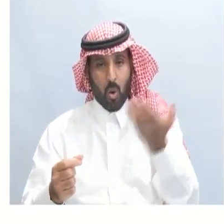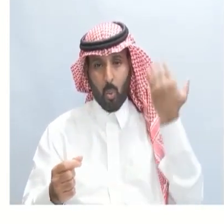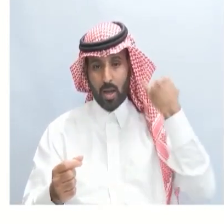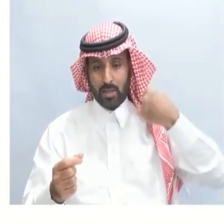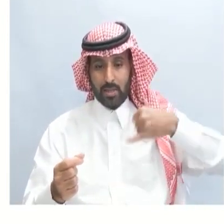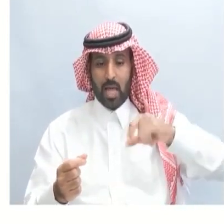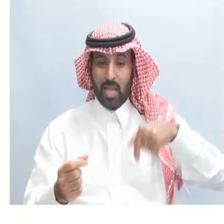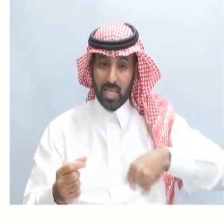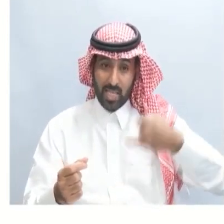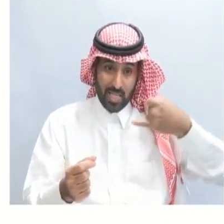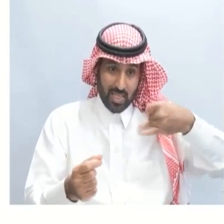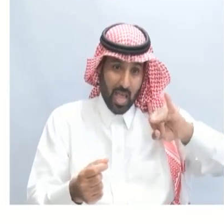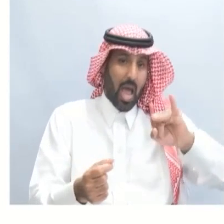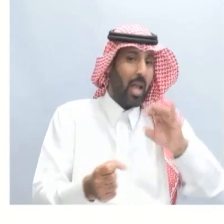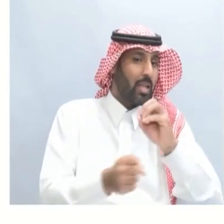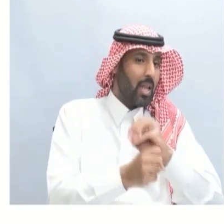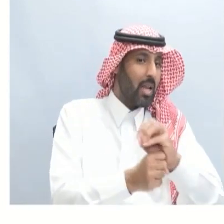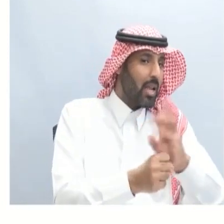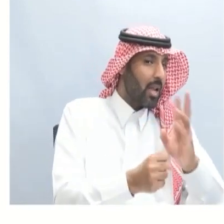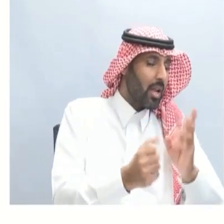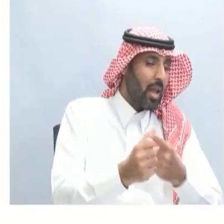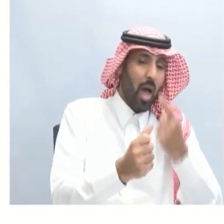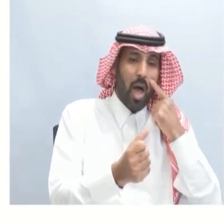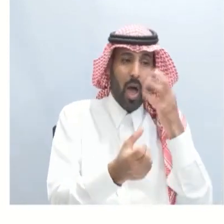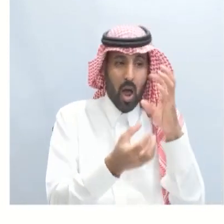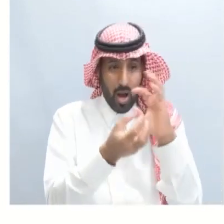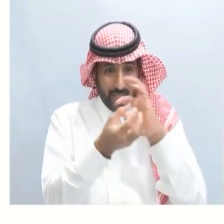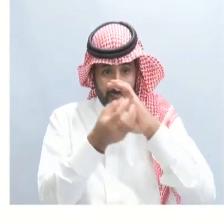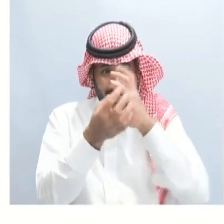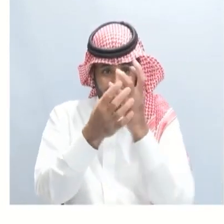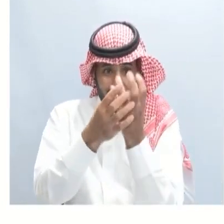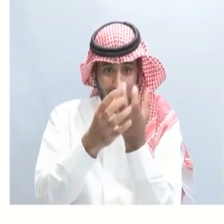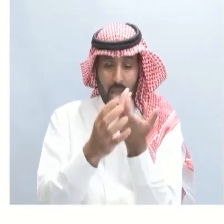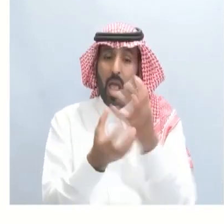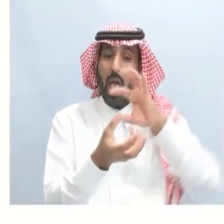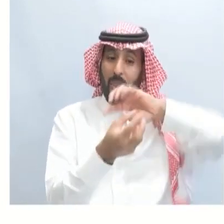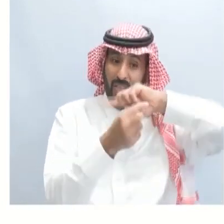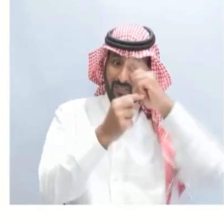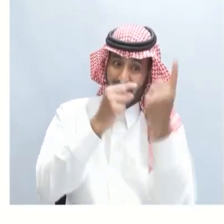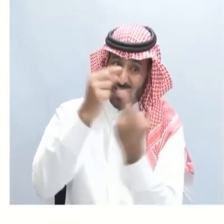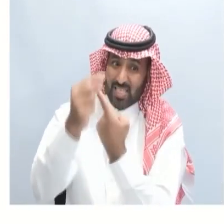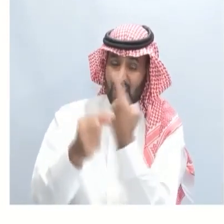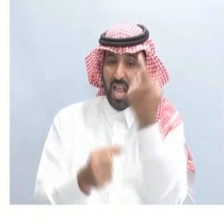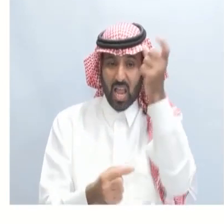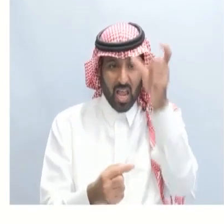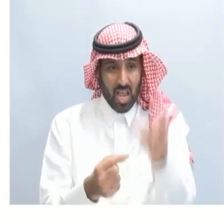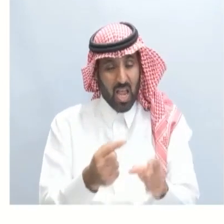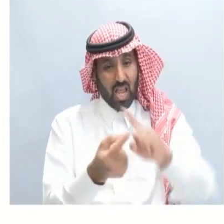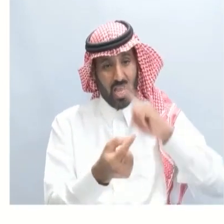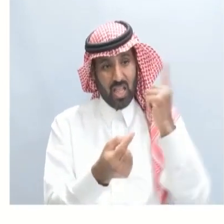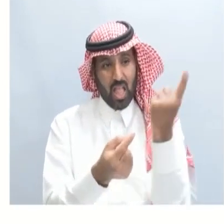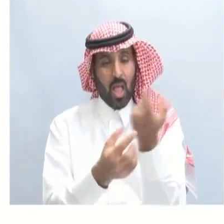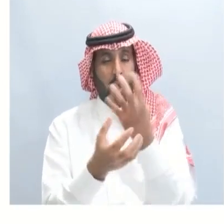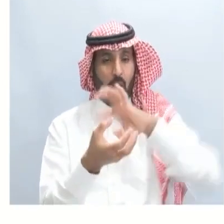الثاني ثانوي نتعرف على حركه الجسم بشكل دوراني حول نفسه فلننطلق في هذه